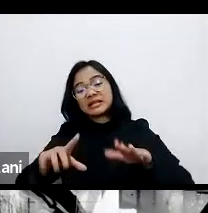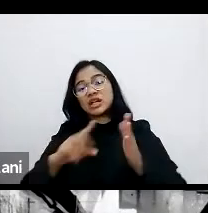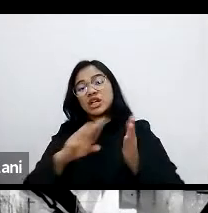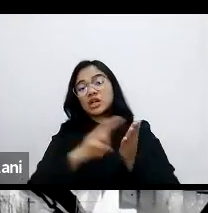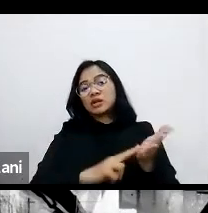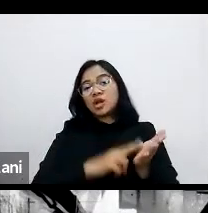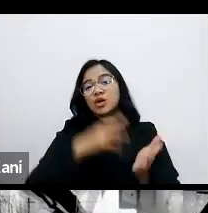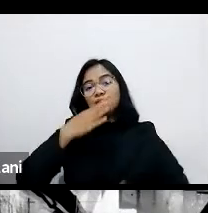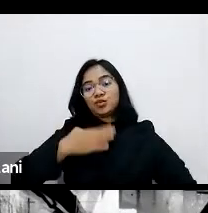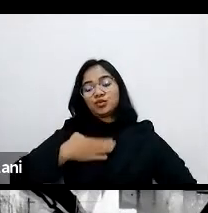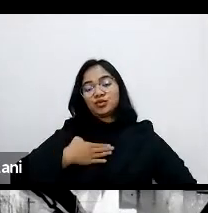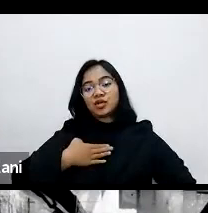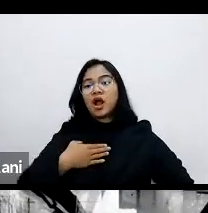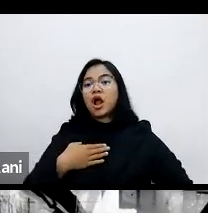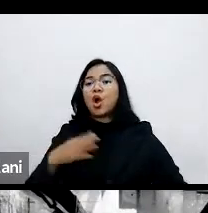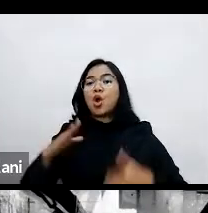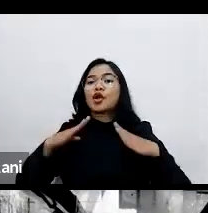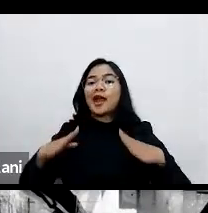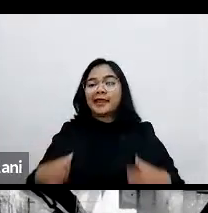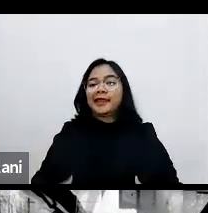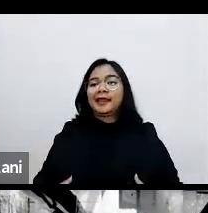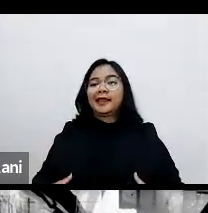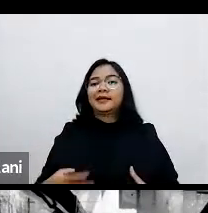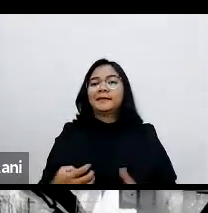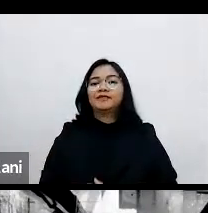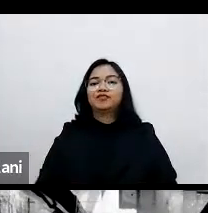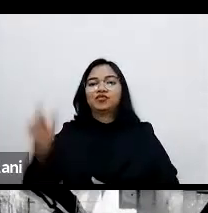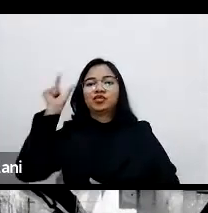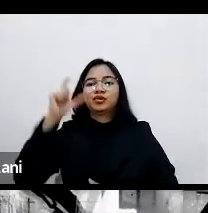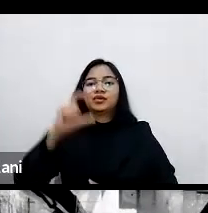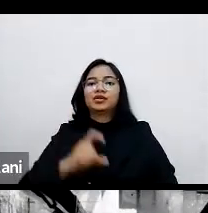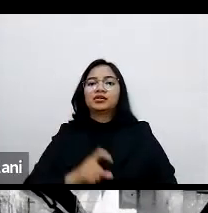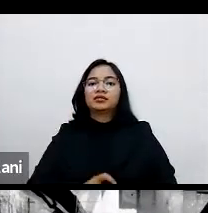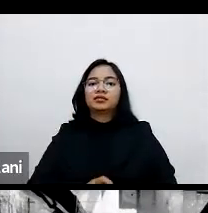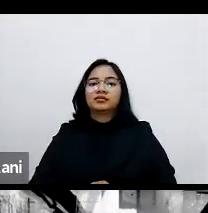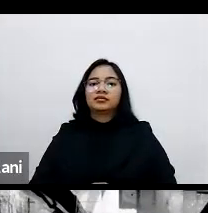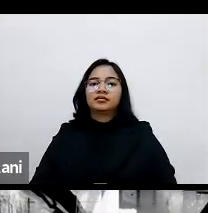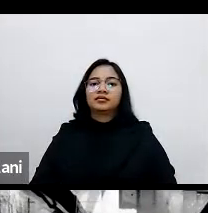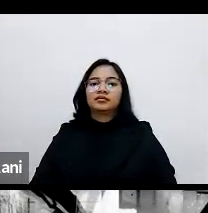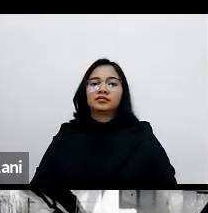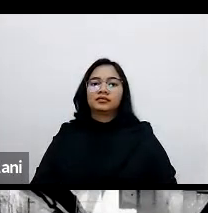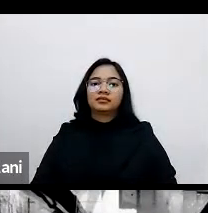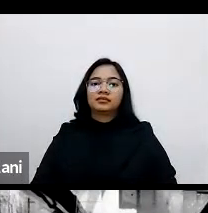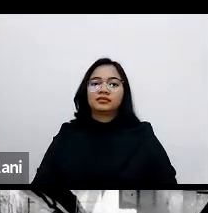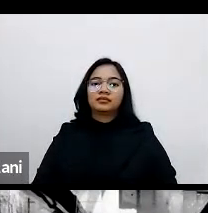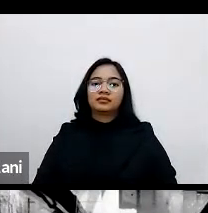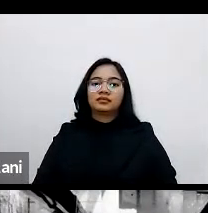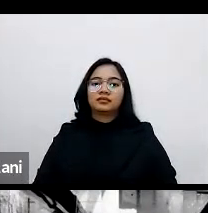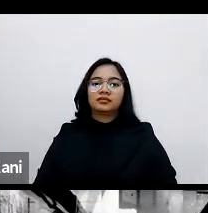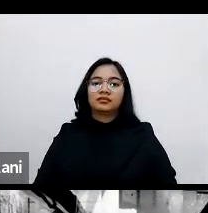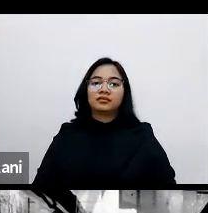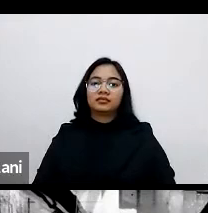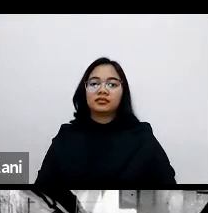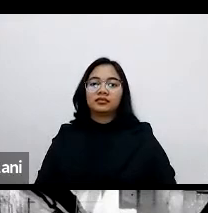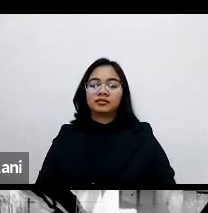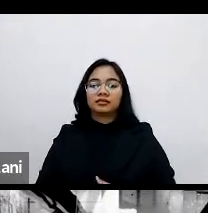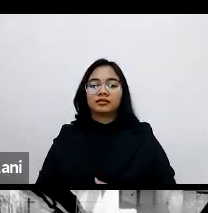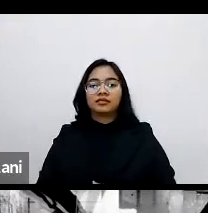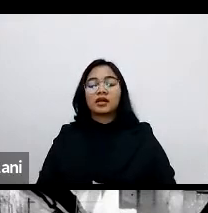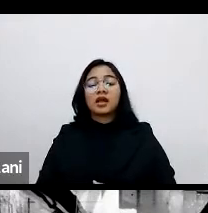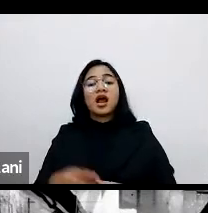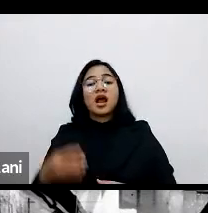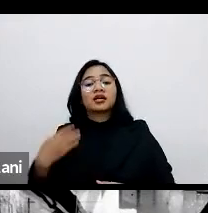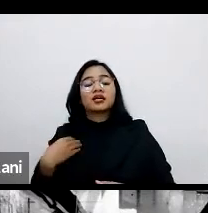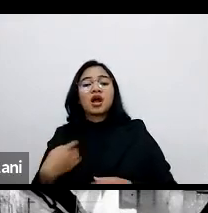perilaku ya, gitu, untuk civitas akademianya, gitu. Sebenarnya UI sendiri relatif baru sebenarnya adanya kode etik dan